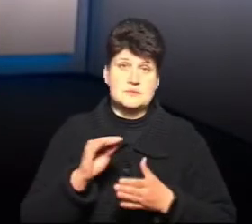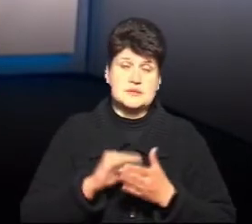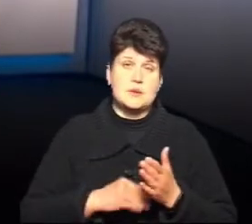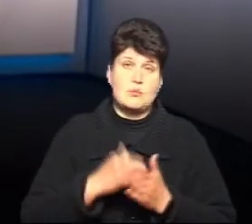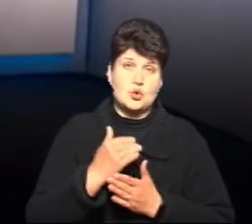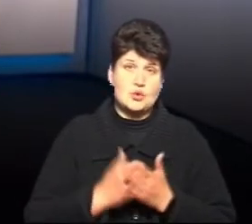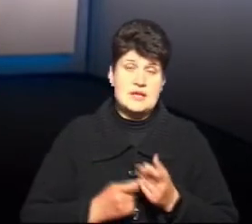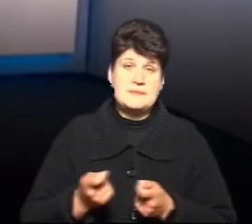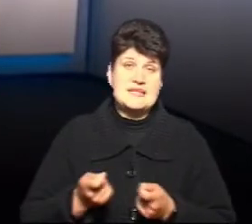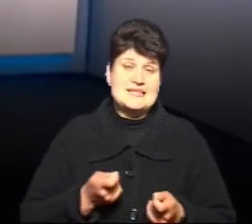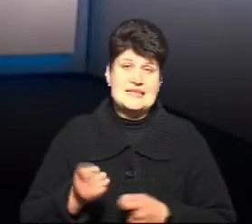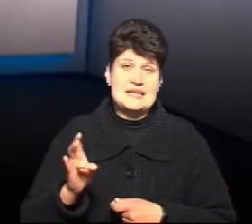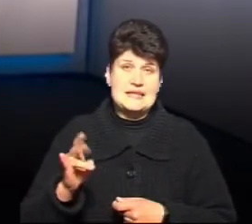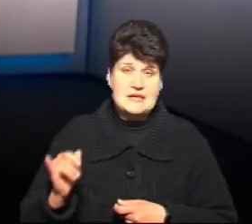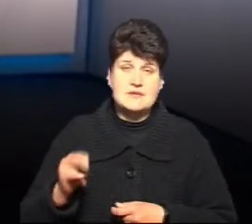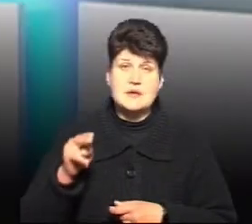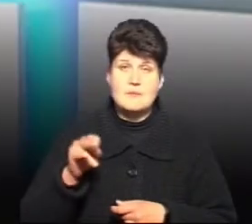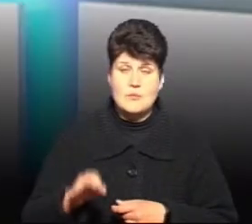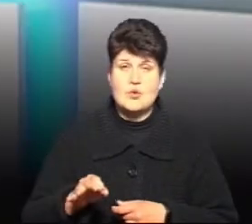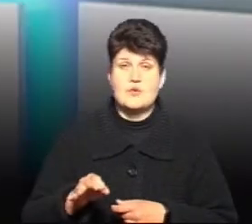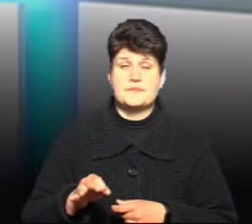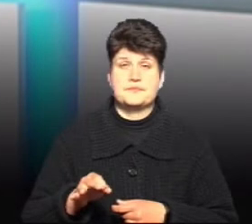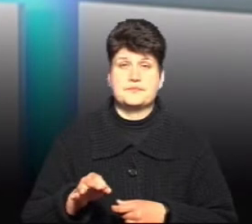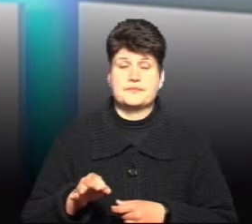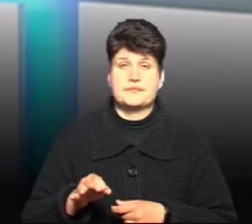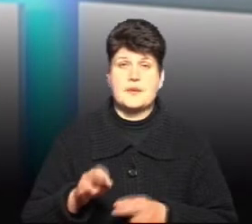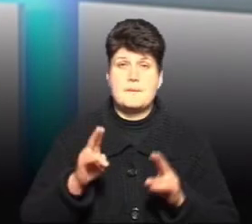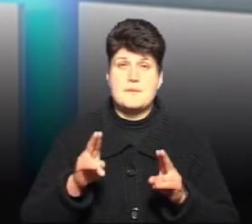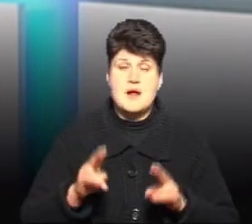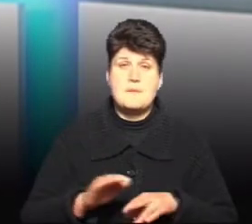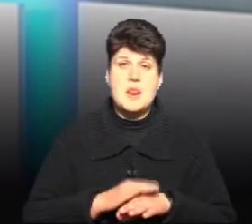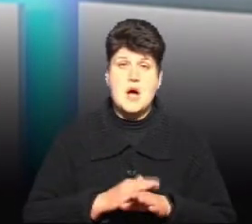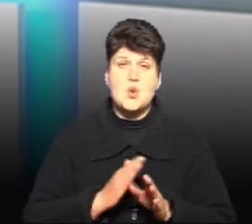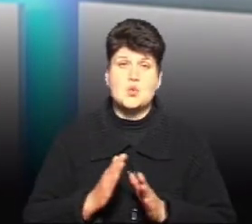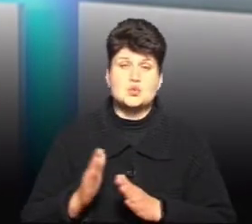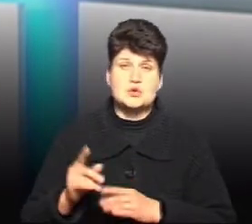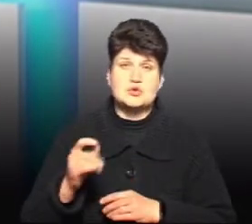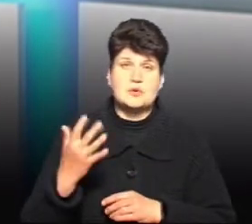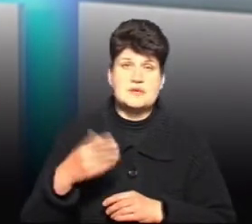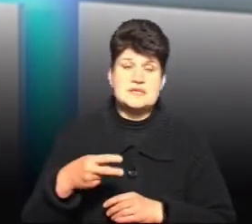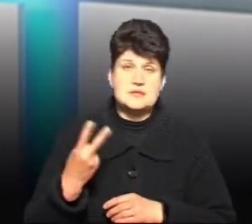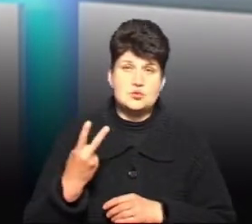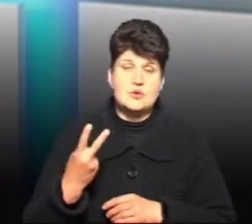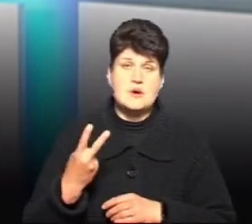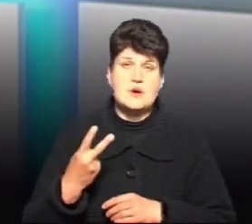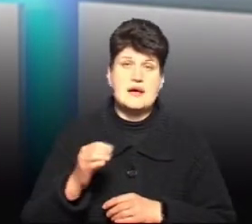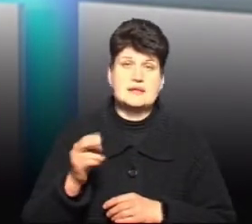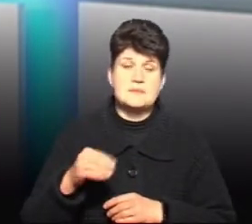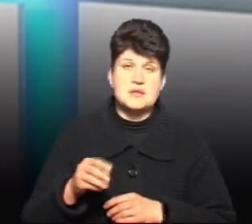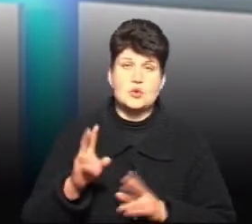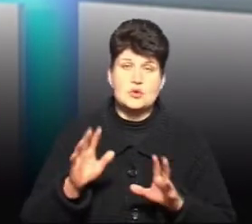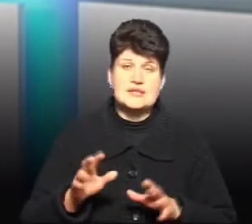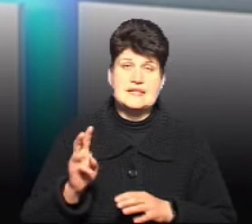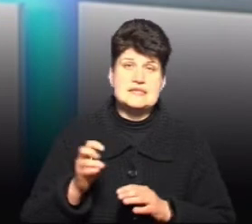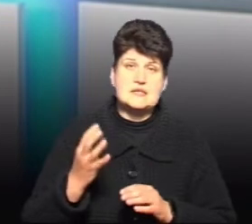по відповідно до правил по благоустрою, стаття 152 адмінкодексу, це є штраф від 340 до